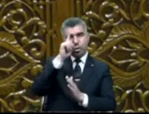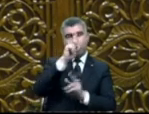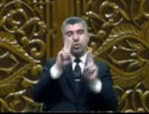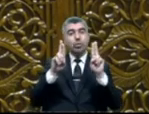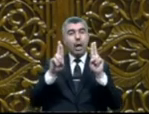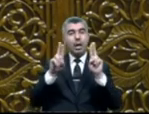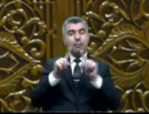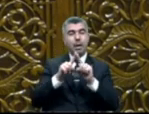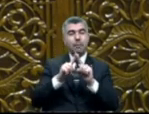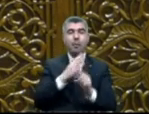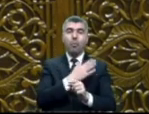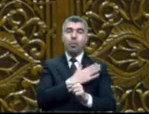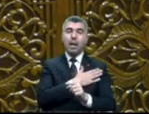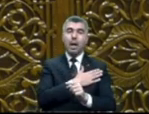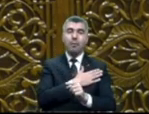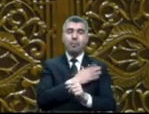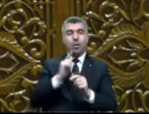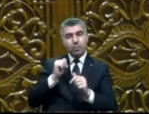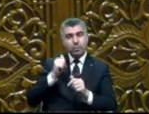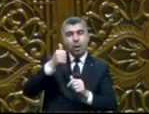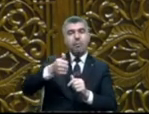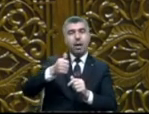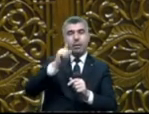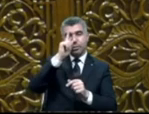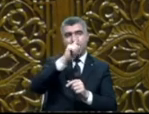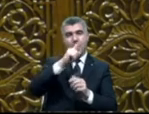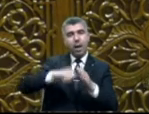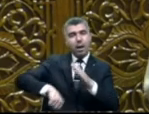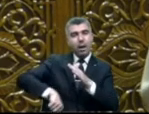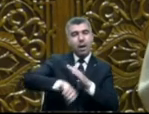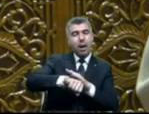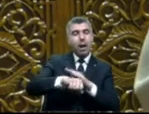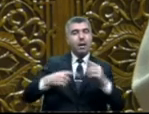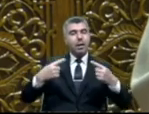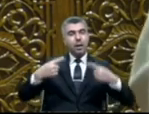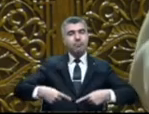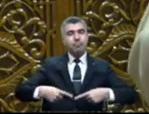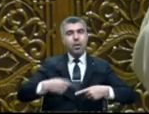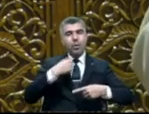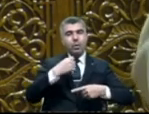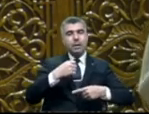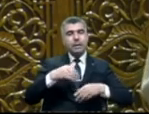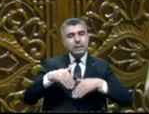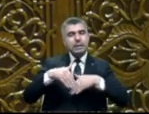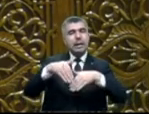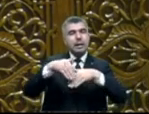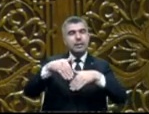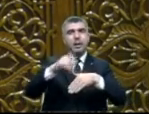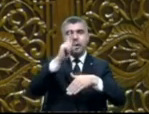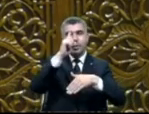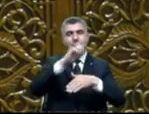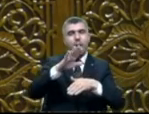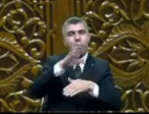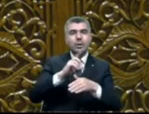المنتخب الوطني في مباراة نصف النهائي غدا، ومن هذا المجلس الموقر نقول له سير على بركة الله وحلق